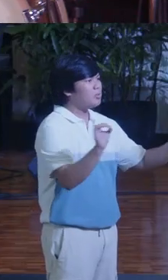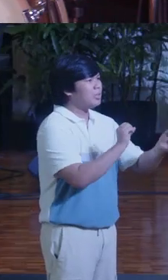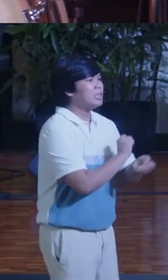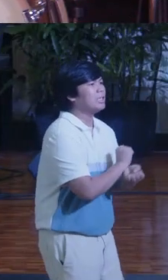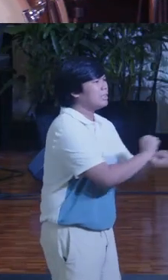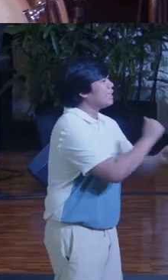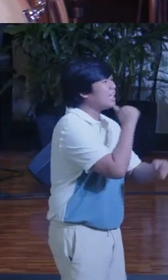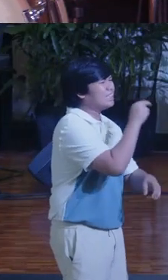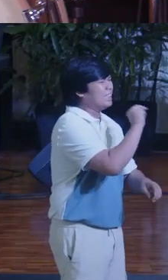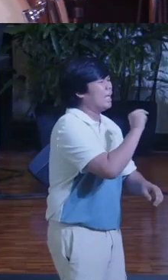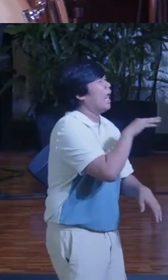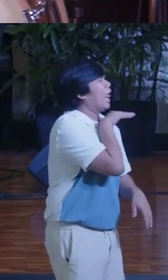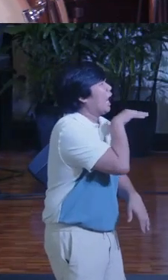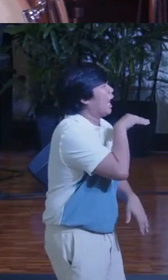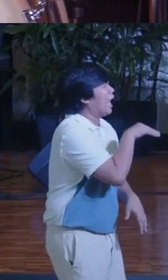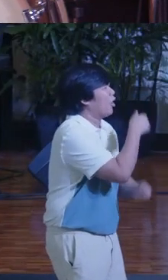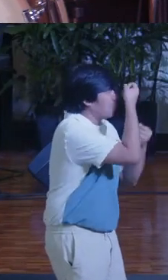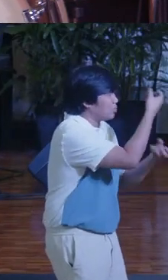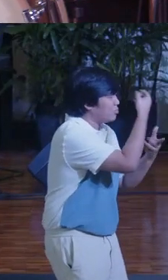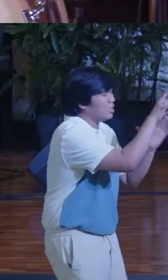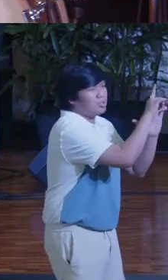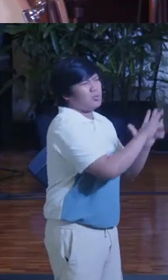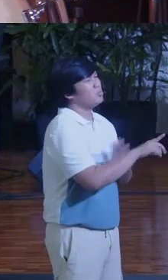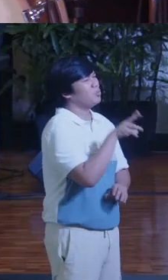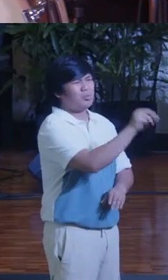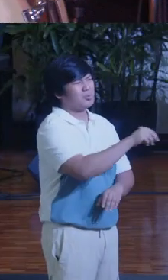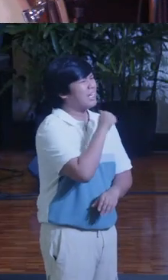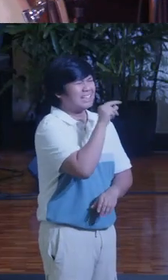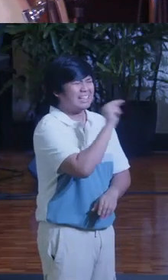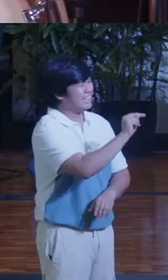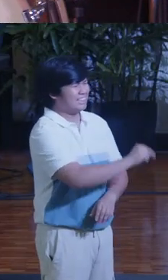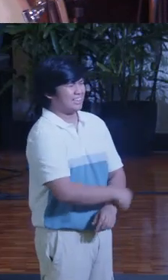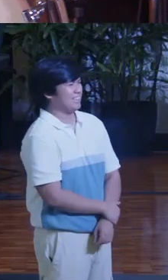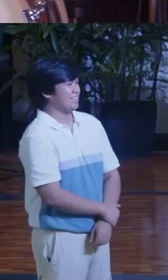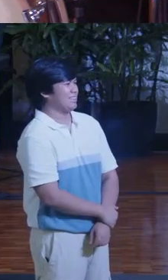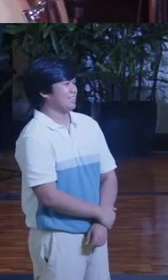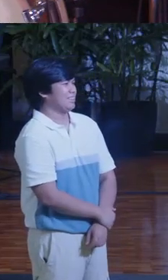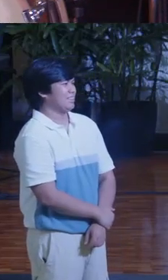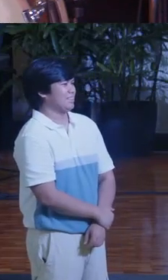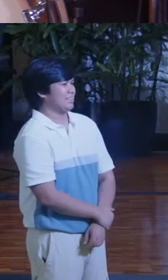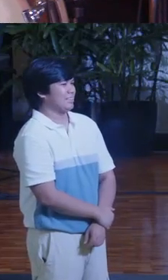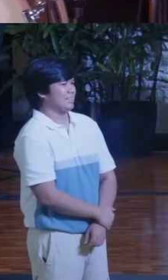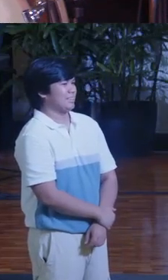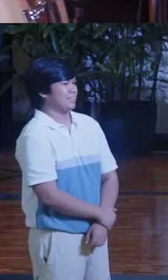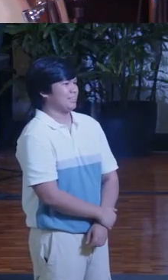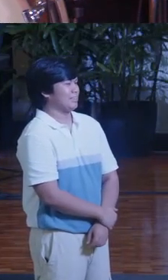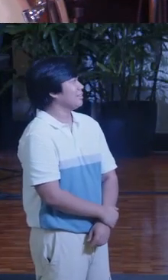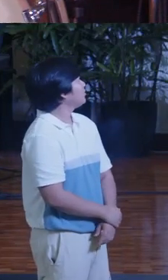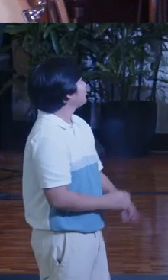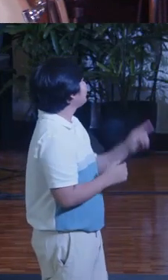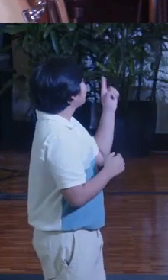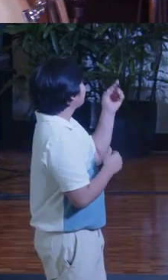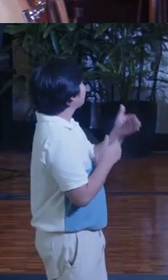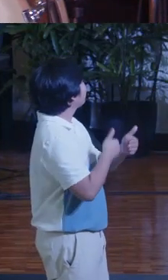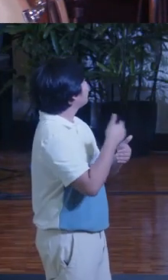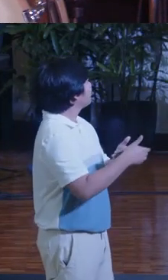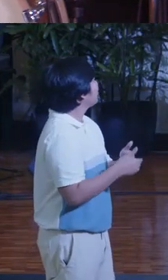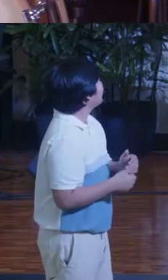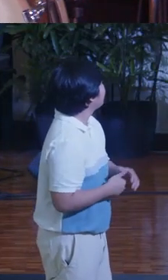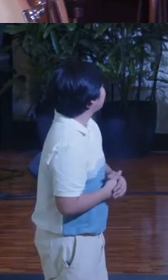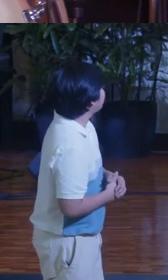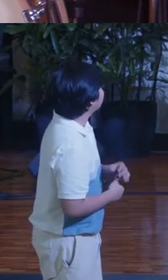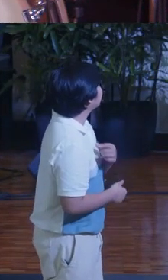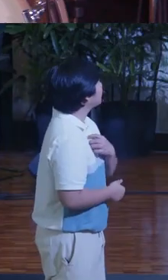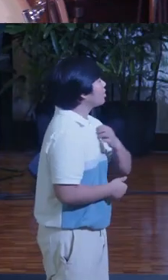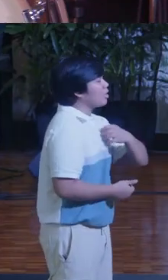In fact, sa chapter 5 verse 1, konting baba lang po, next verse, ang sabi